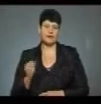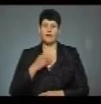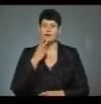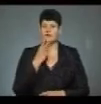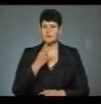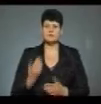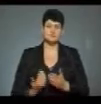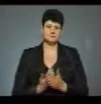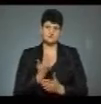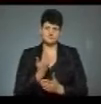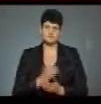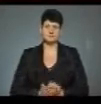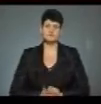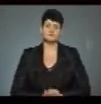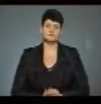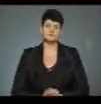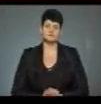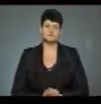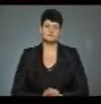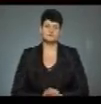у випуску.